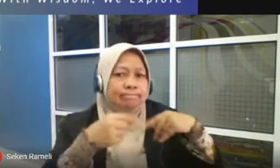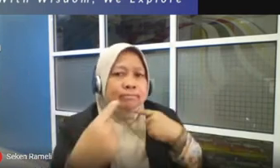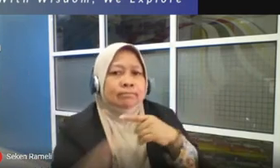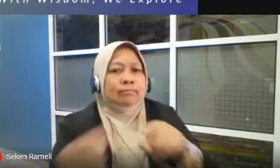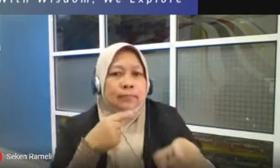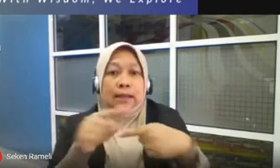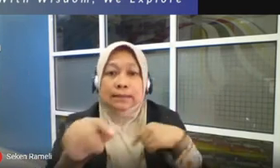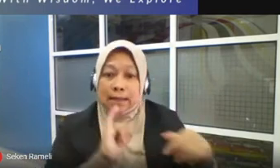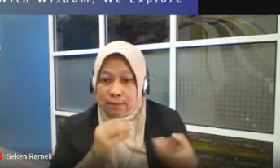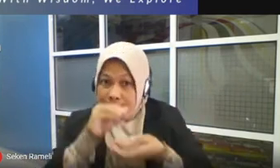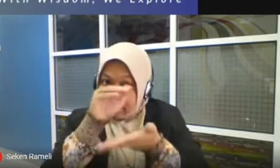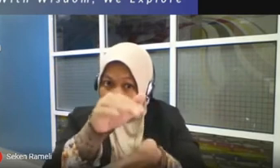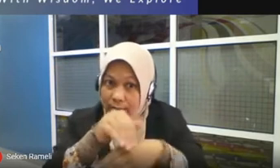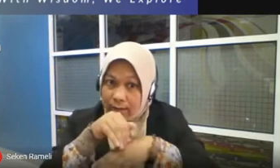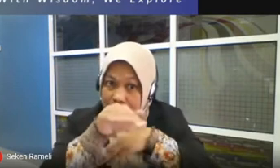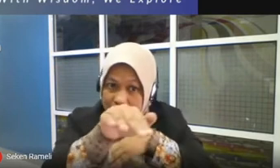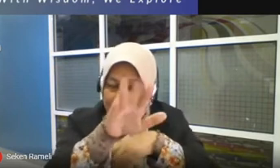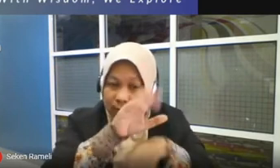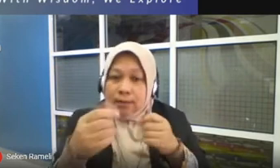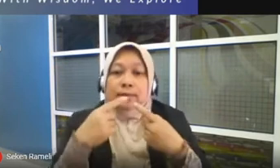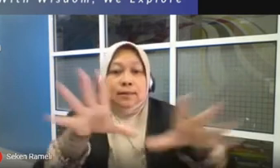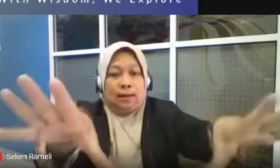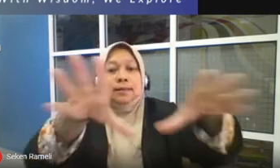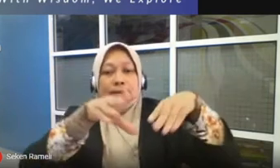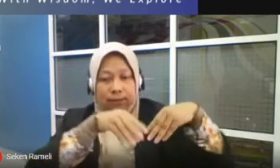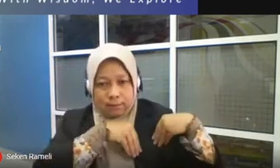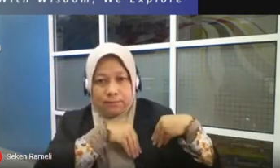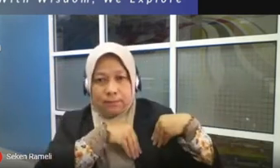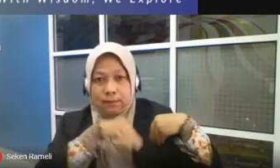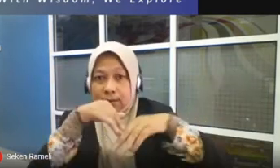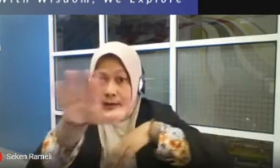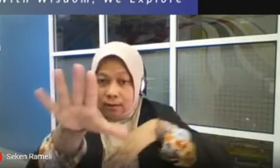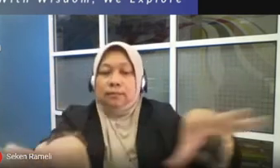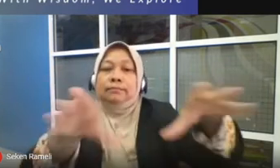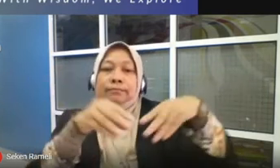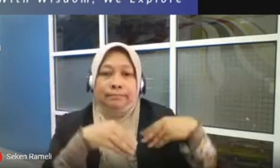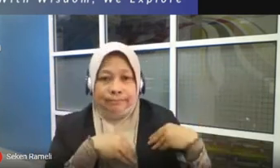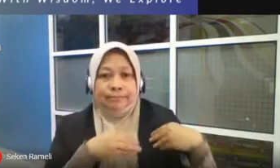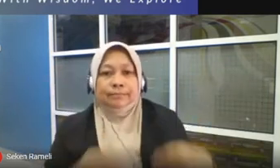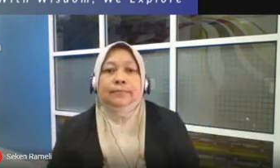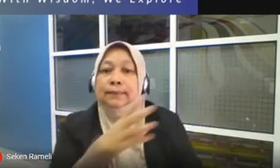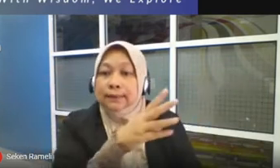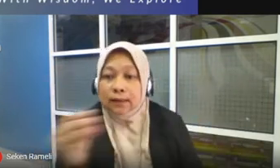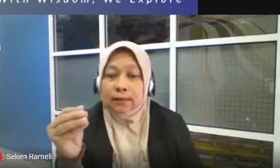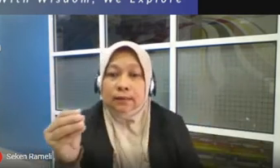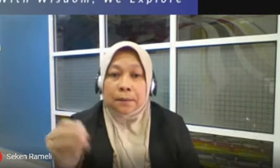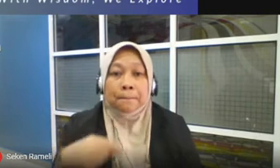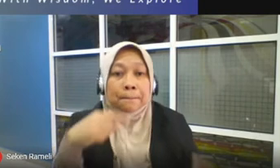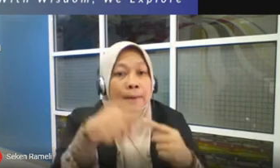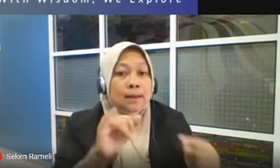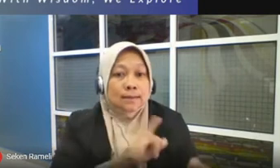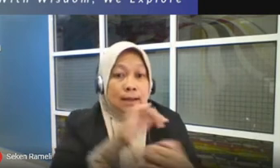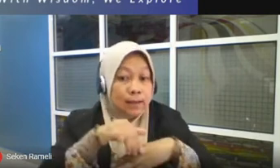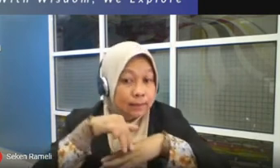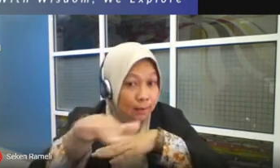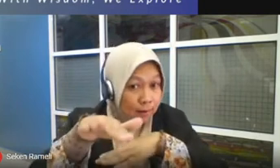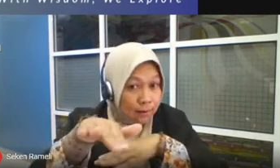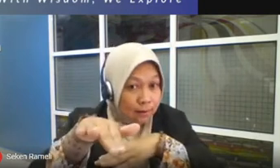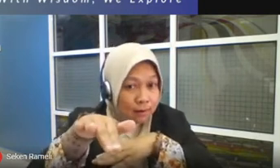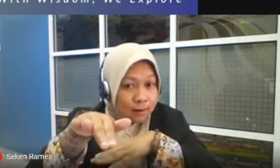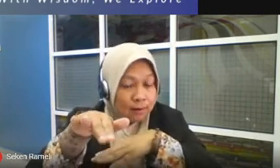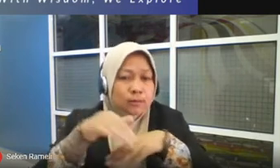adalah pengirim dan tuan-tuan dan puan-puan yang menonton ni adalah penerima. Okay, dan juga bila saya kirimkan